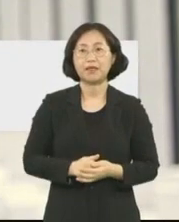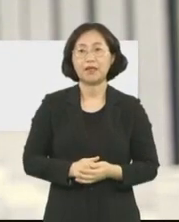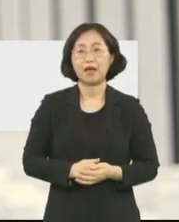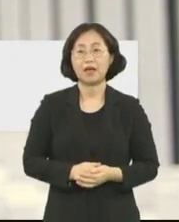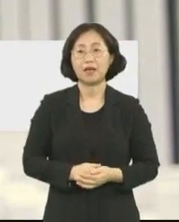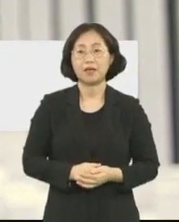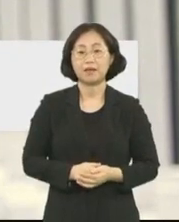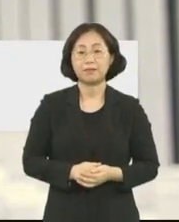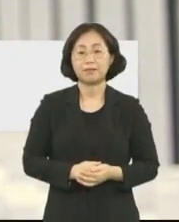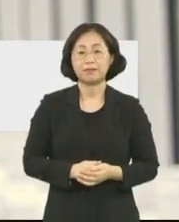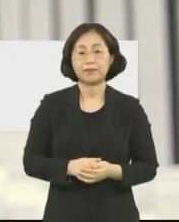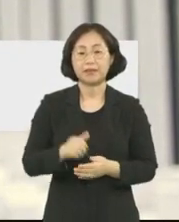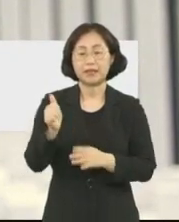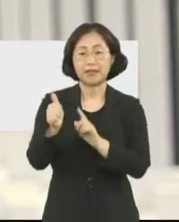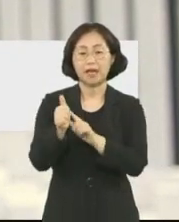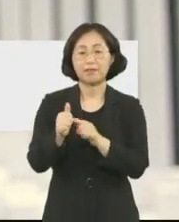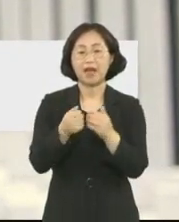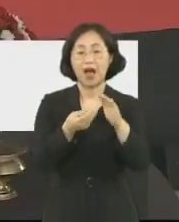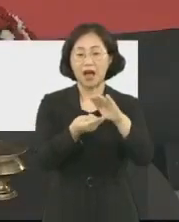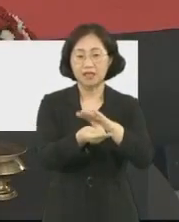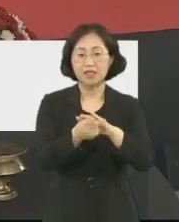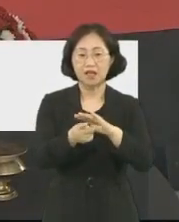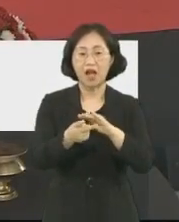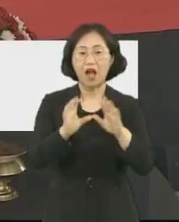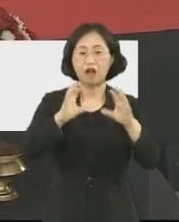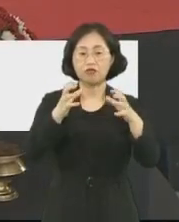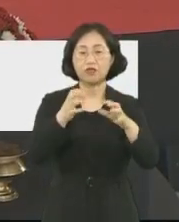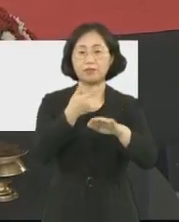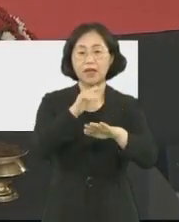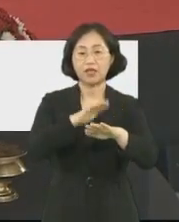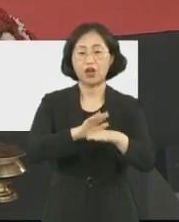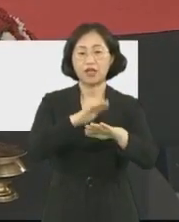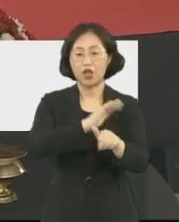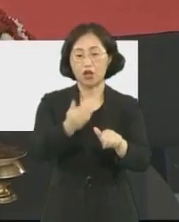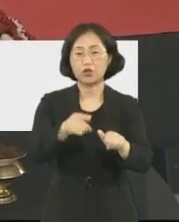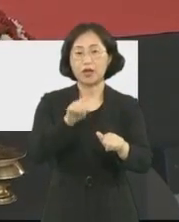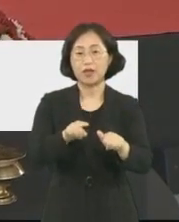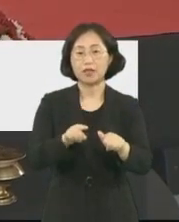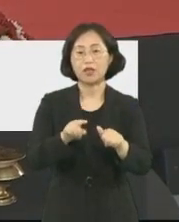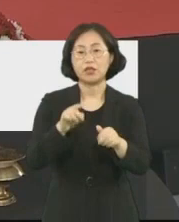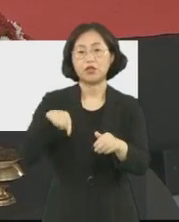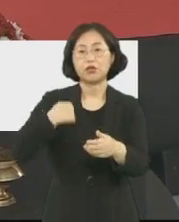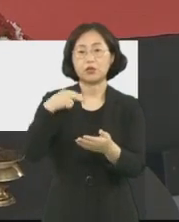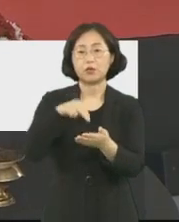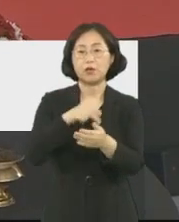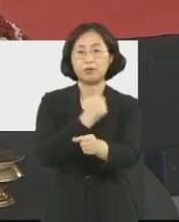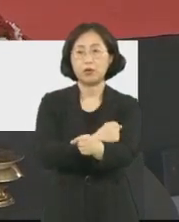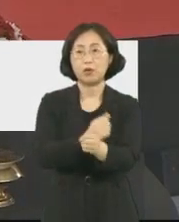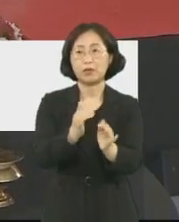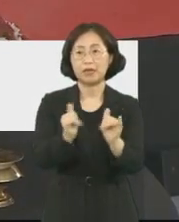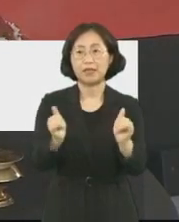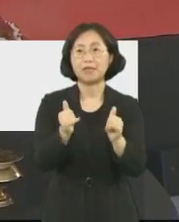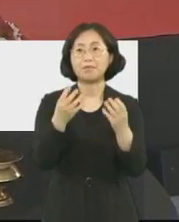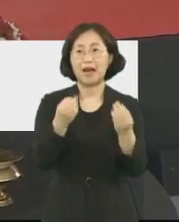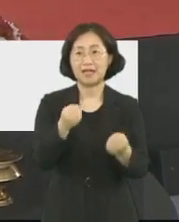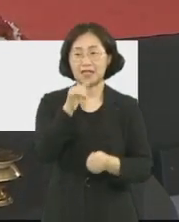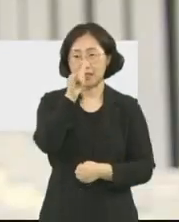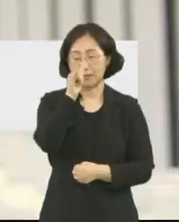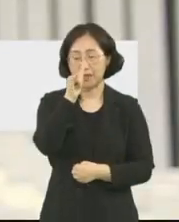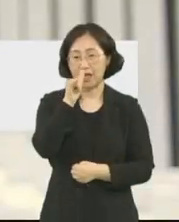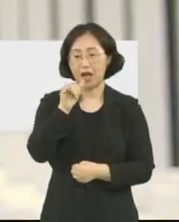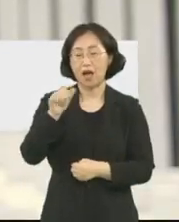이곳 국립대전 현충원에는 많은 애국지사들이 잠들어 계십니다. 장군을 이곳에